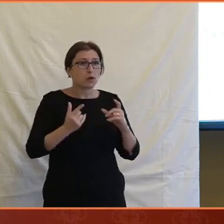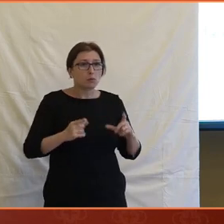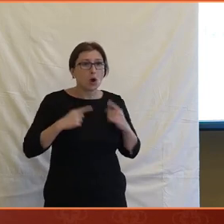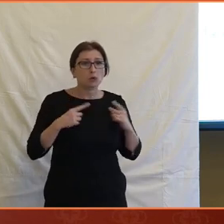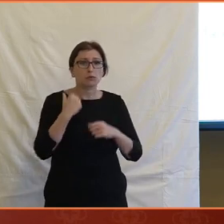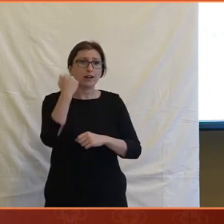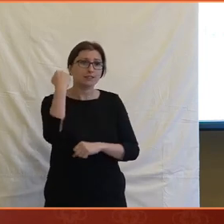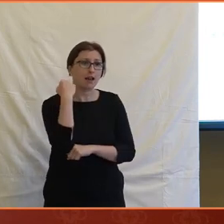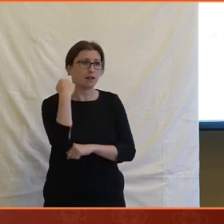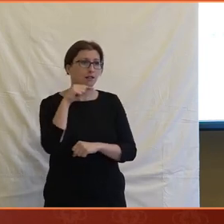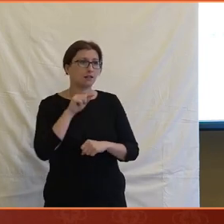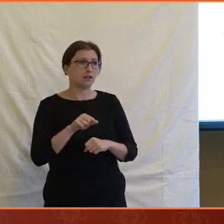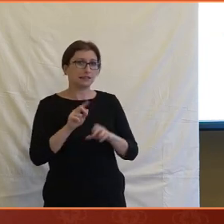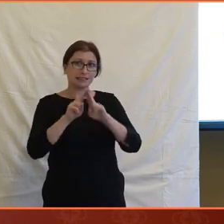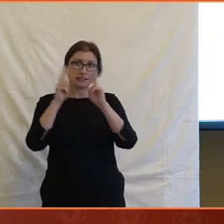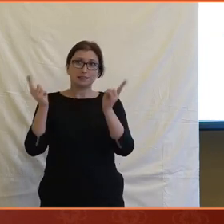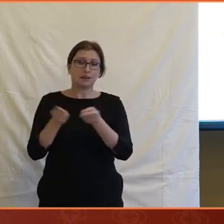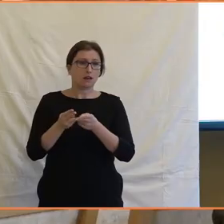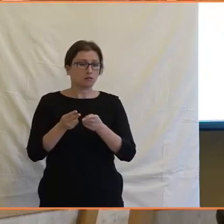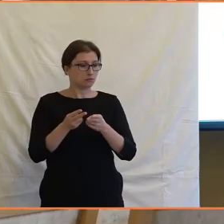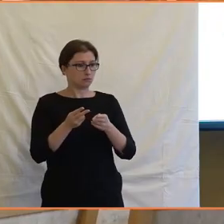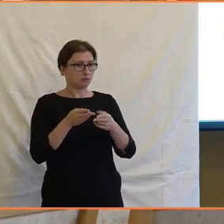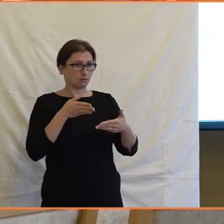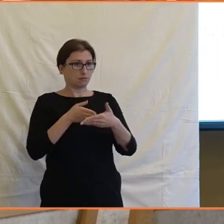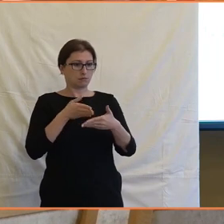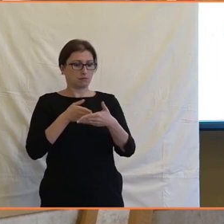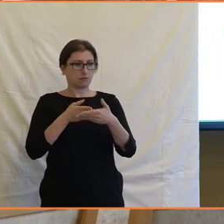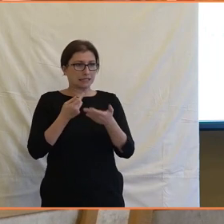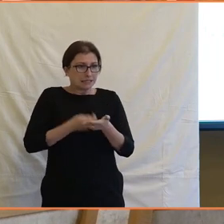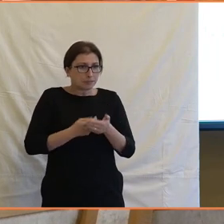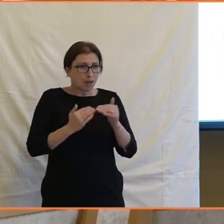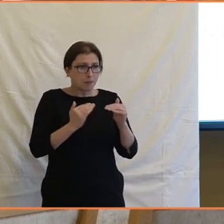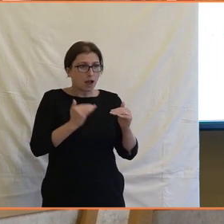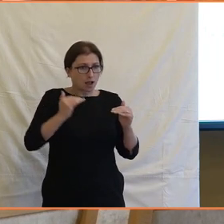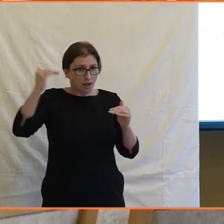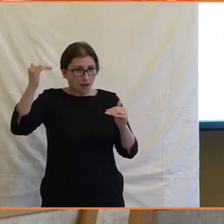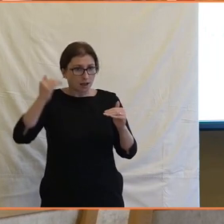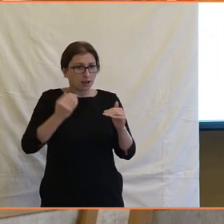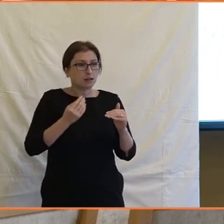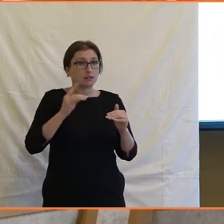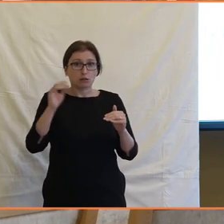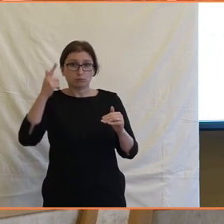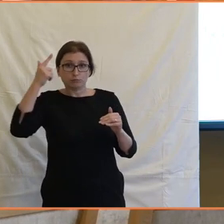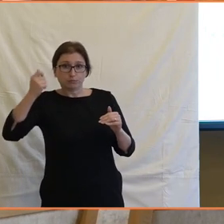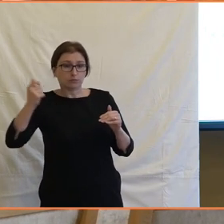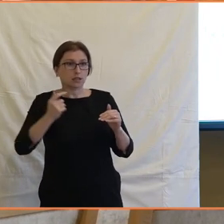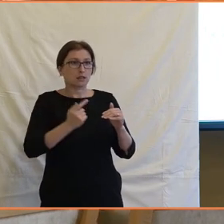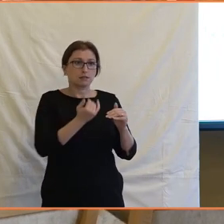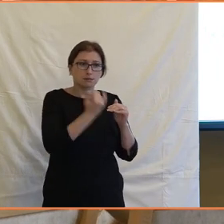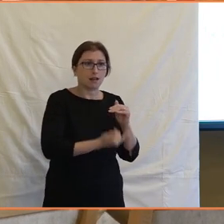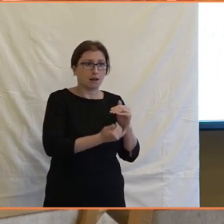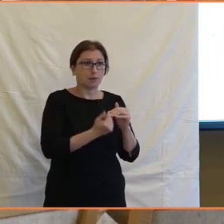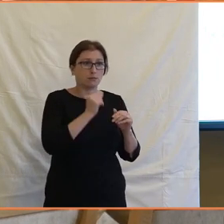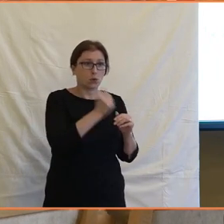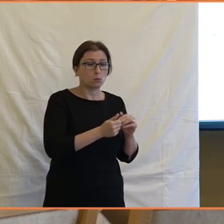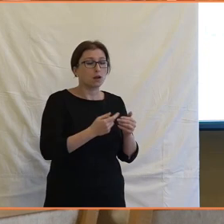jako věci, které jsou kolem nich ve světě, a ono je vlastně v tomhle je jedno, jestli se jedná o digitální věci, nebo jestli by neuměli